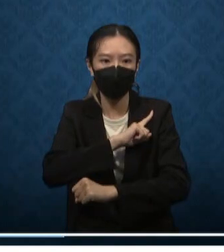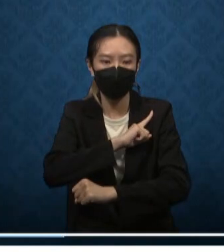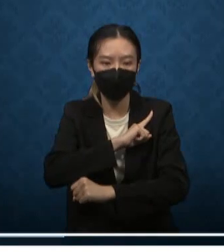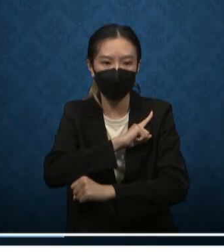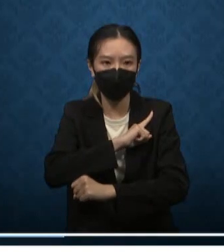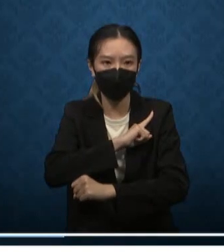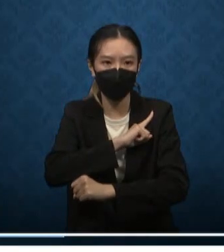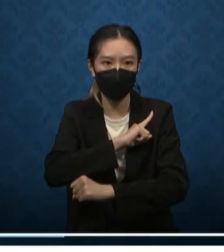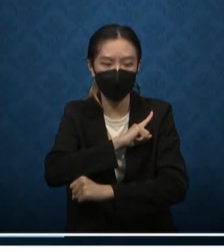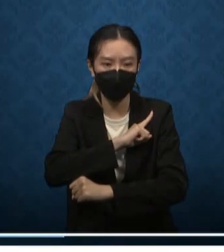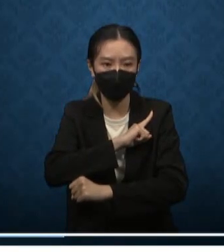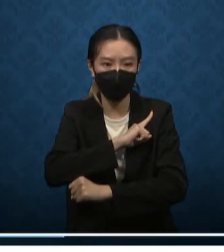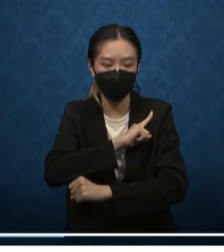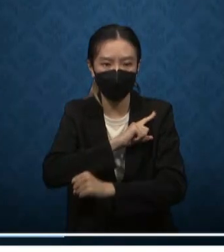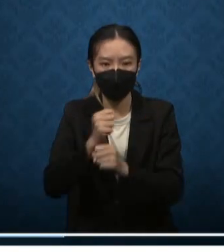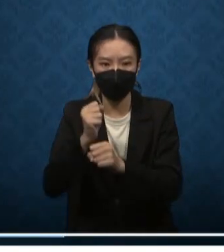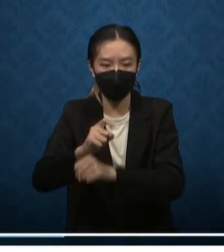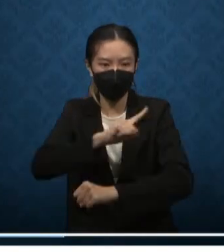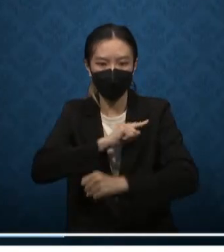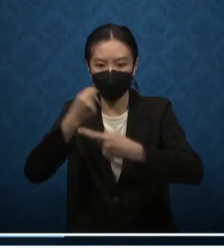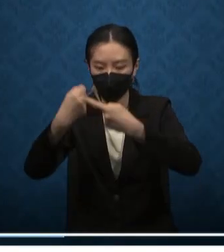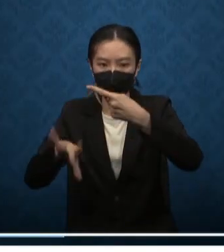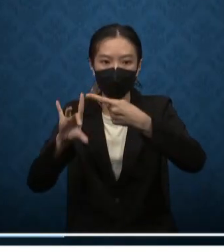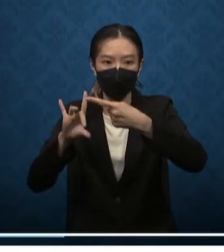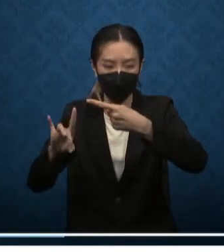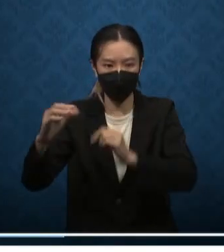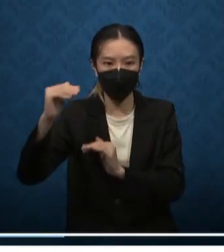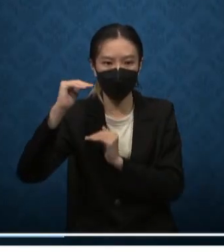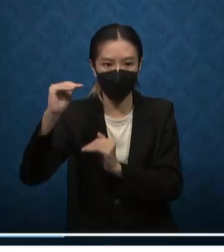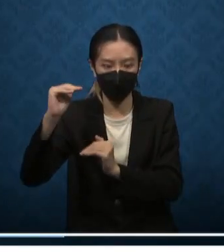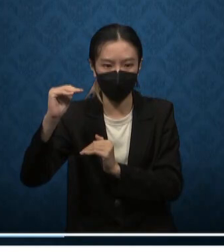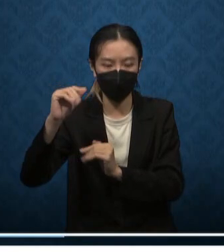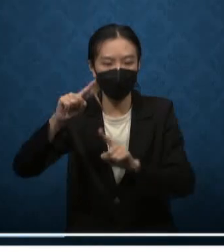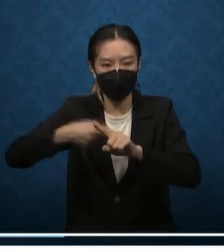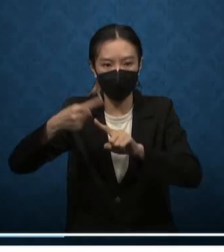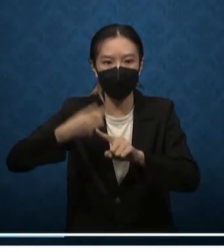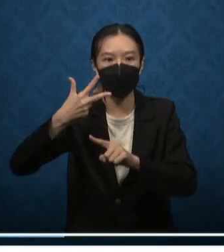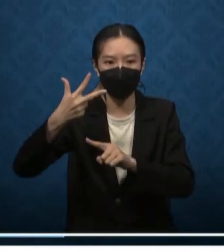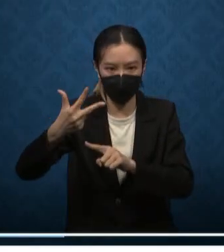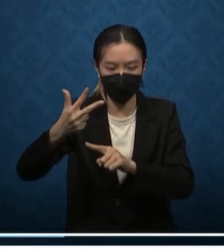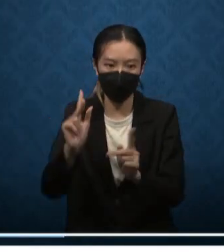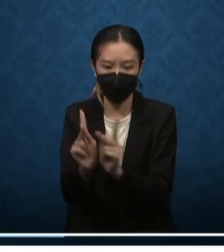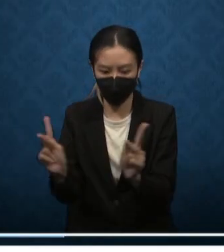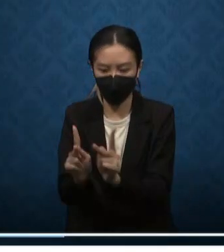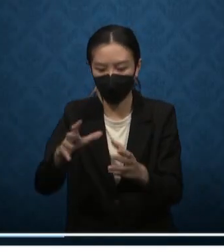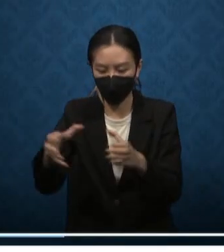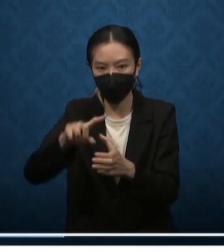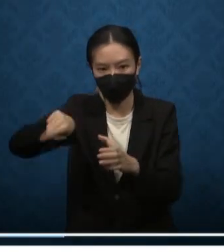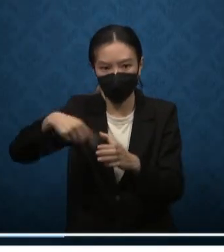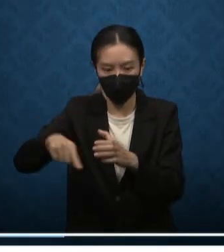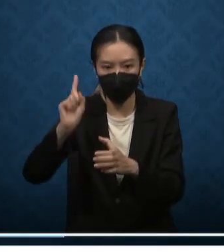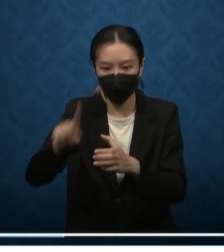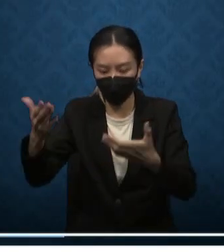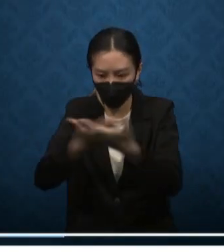มีอำนาจหน้าที่หลักในแปลกประการที่กำหนดว่าในทุก 3เดือนอย่างน้อยคณะกรรมการชุดนี้จะต้องมีการ